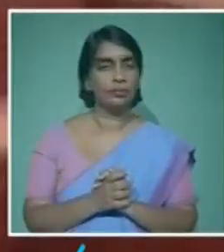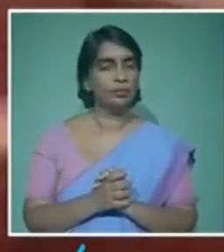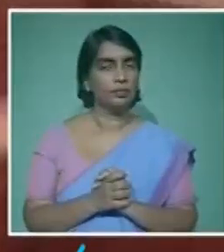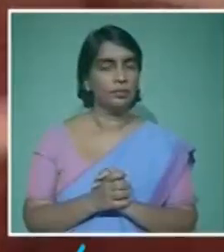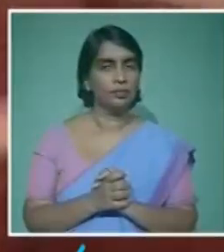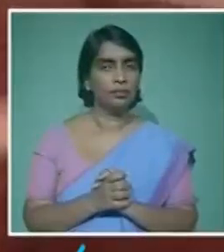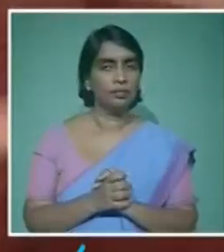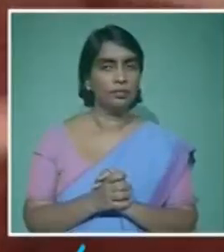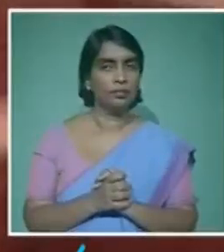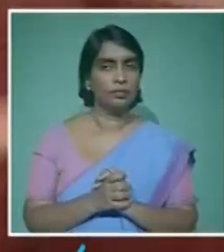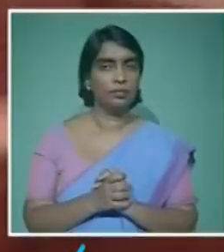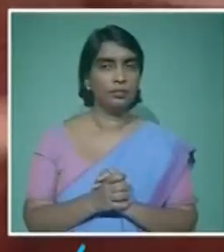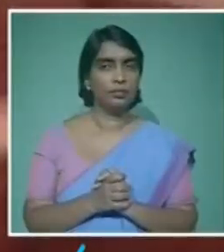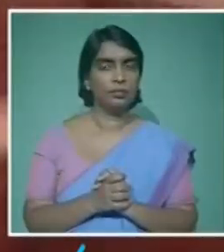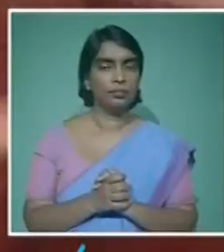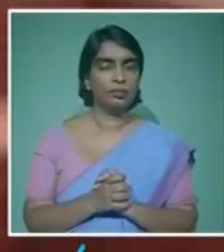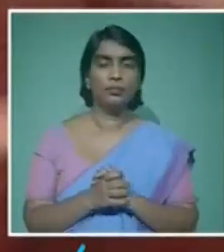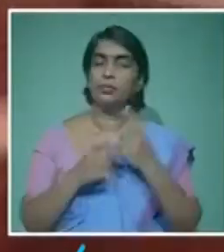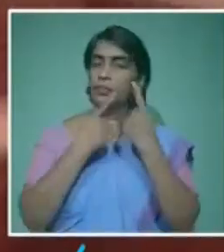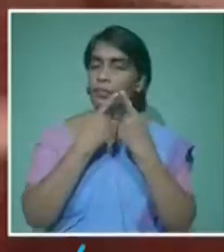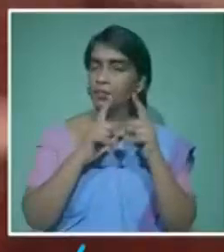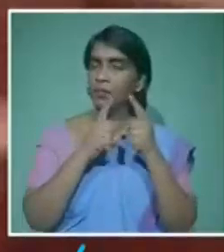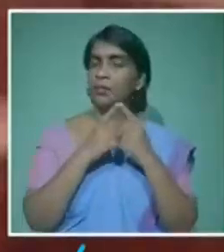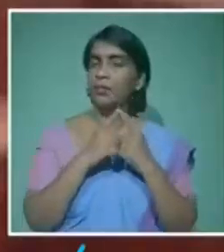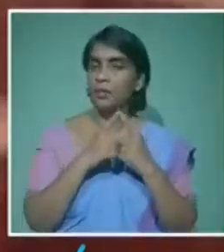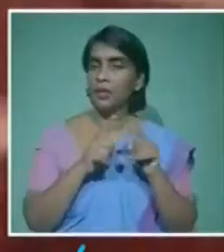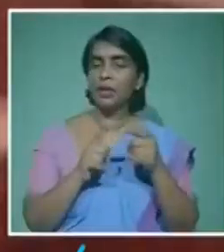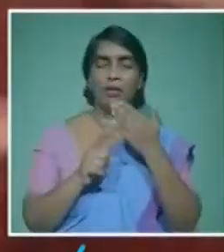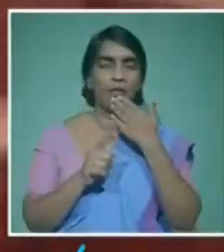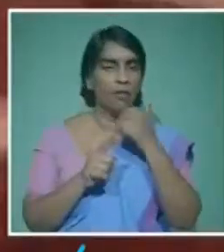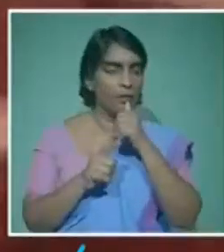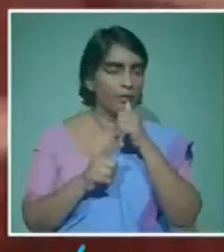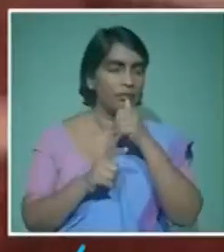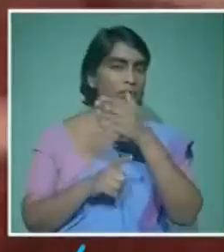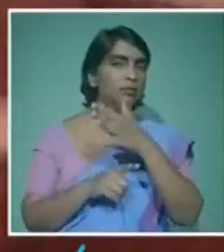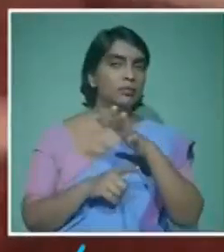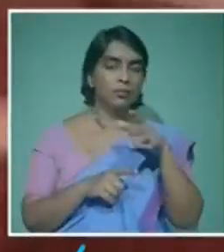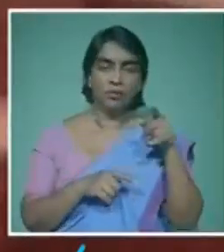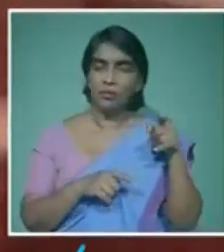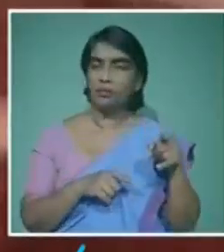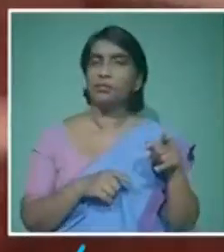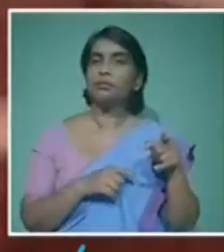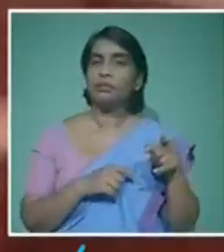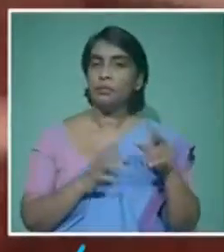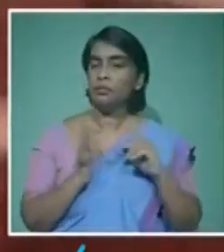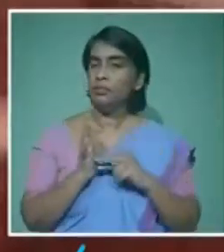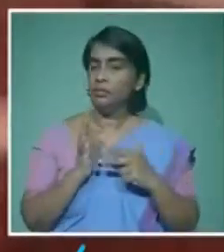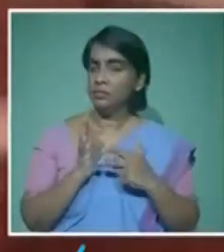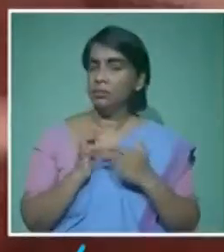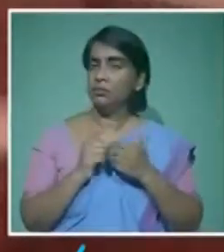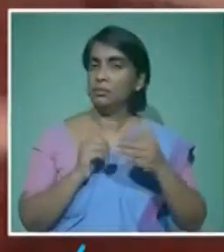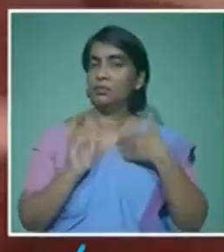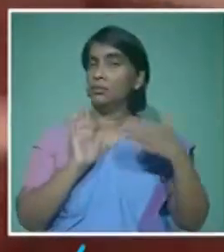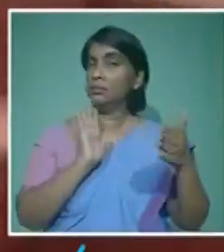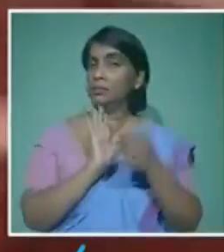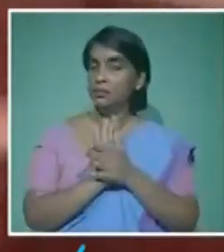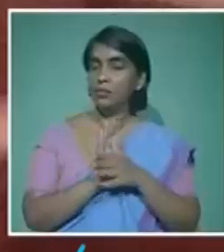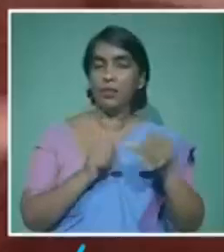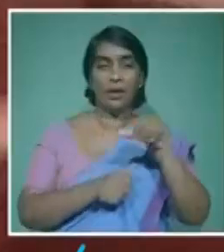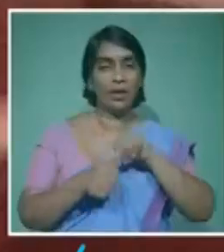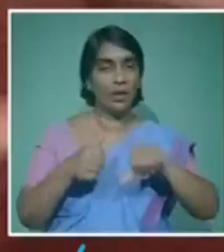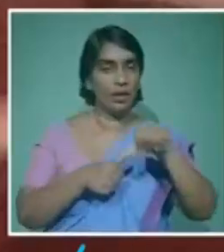வளங்கள் அபிவிருத்தி அதிகார சபை நாரா ஆகியவற்றின் செயல்பாடுகளை மேலும் வலுப்படுத்தி பரவலாக்கியும் வருகின்றோம்.